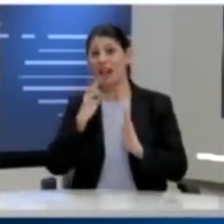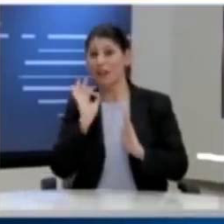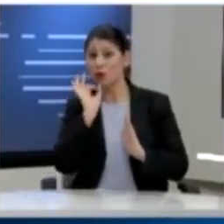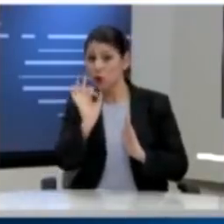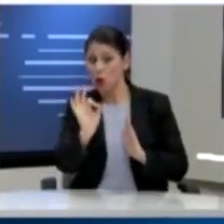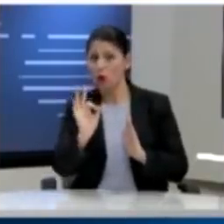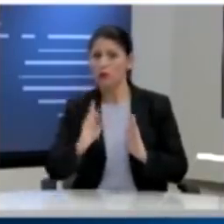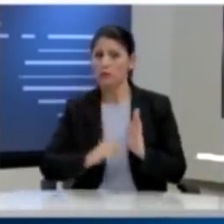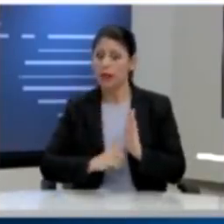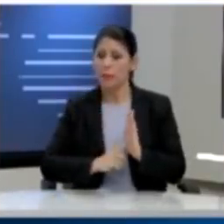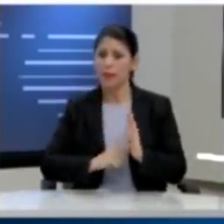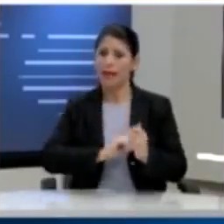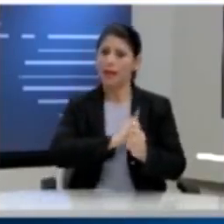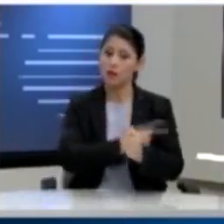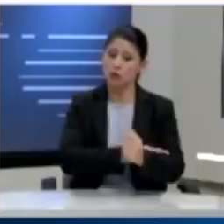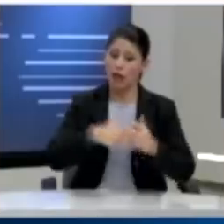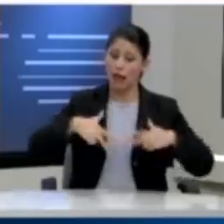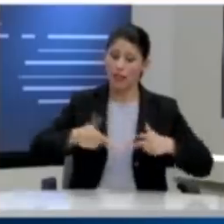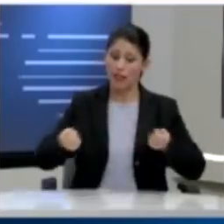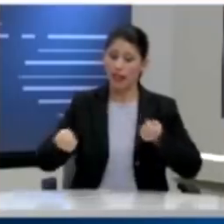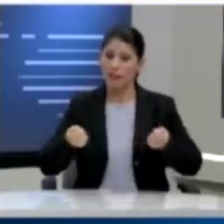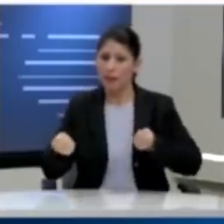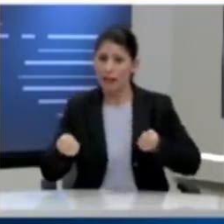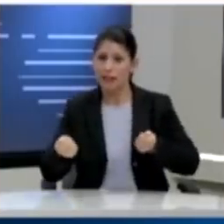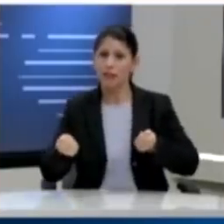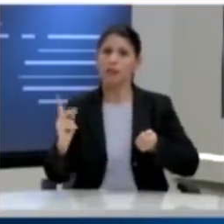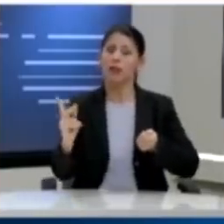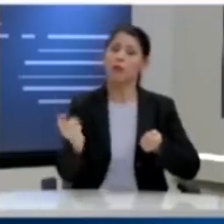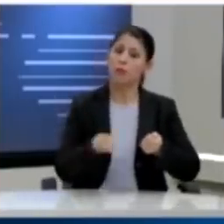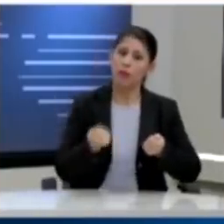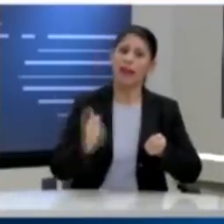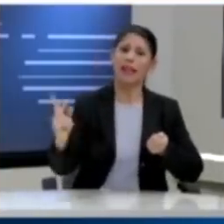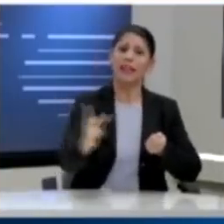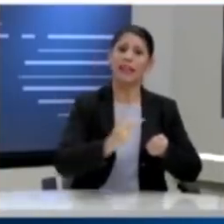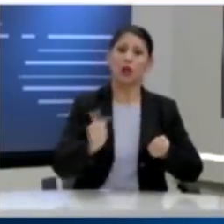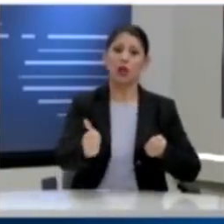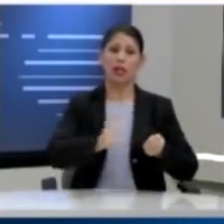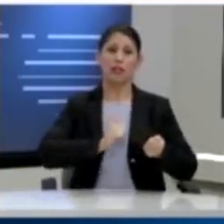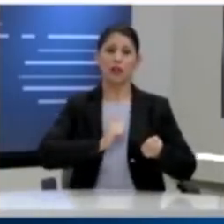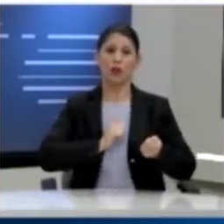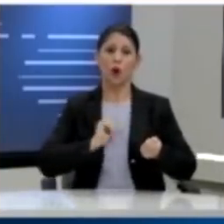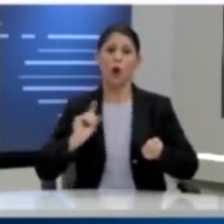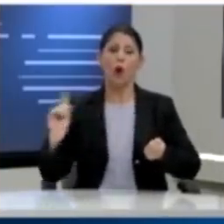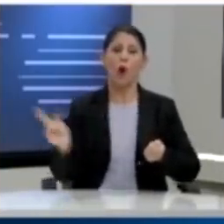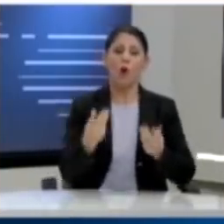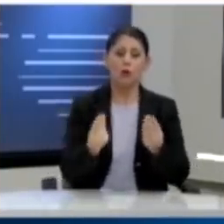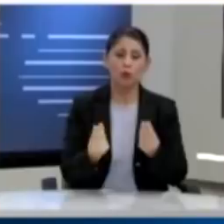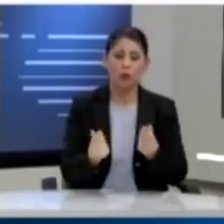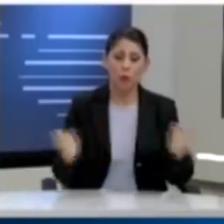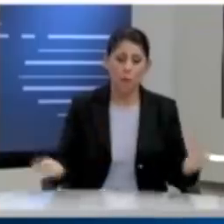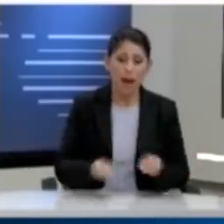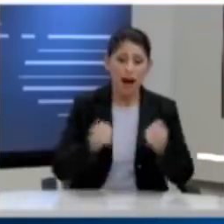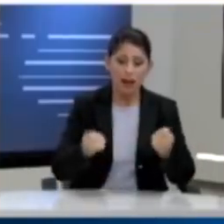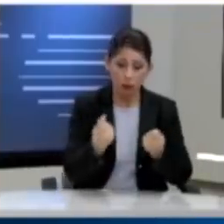είναι και μια εξουσία, μια διακυβέρνηση που θα κάνει κοινωνική ιδιοκτησία όλα τα συγκεντρωμένα μέσα παραγωγής, ώστε να